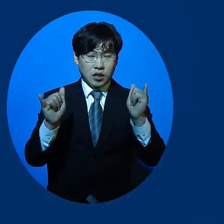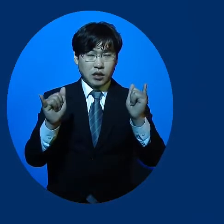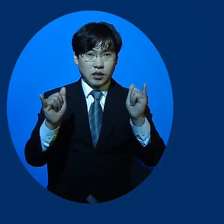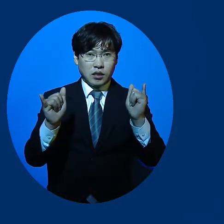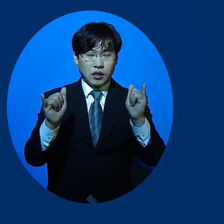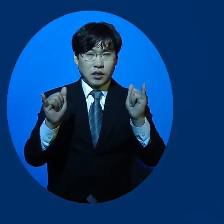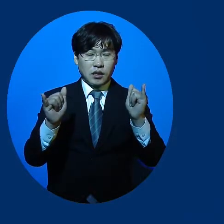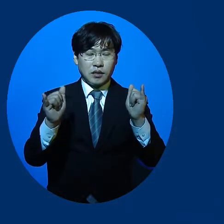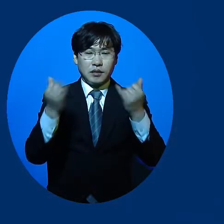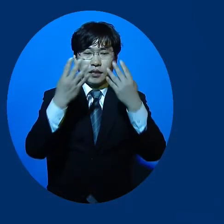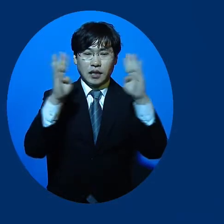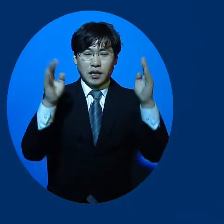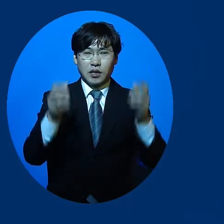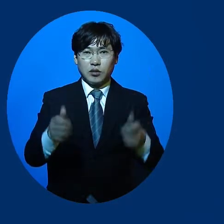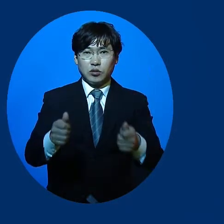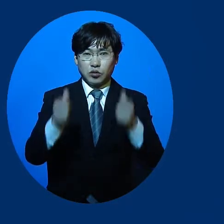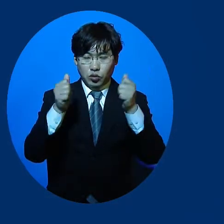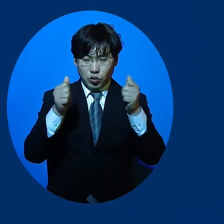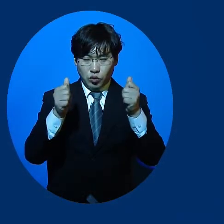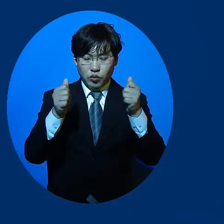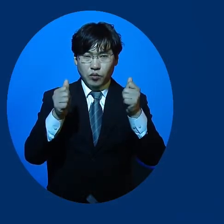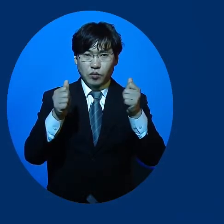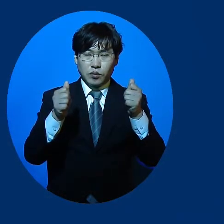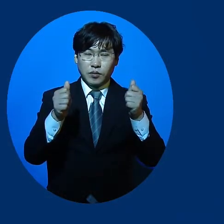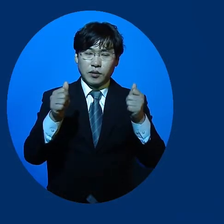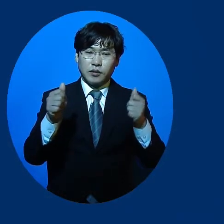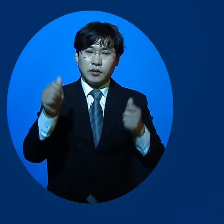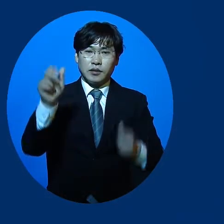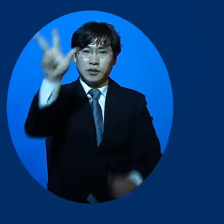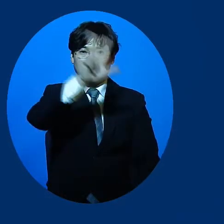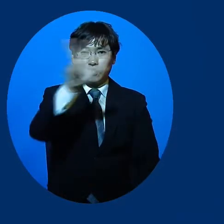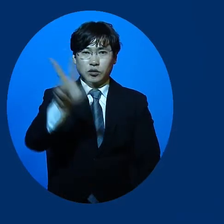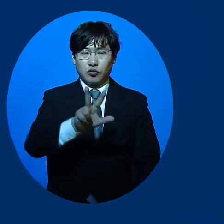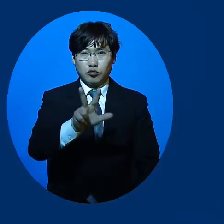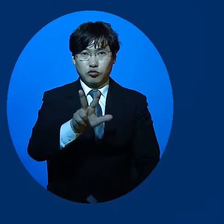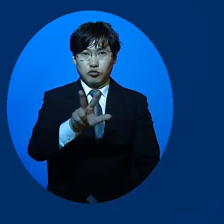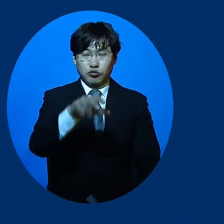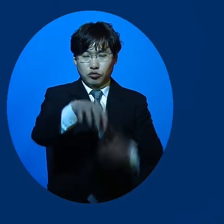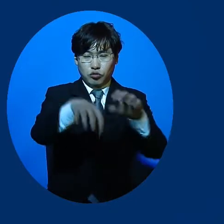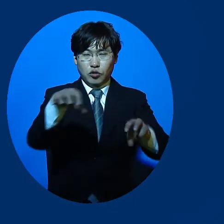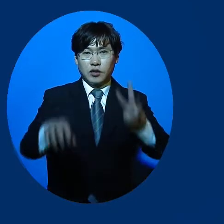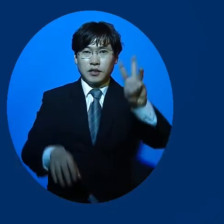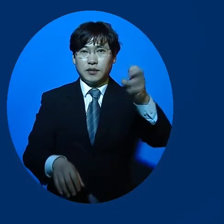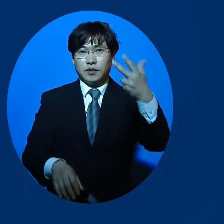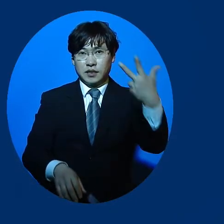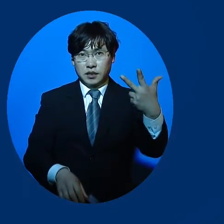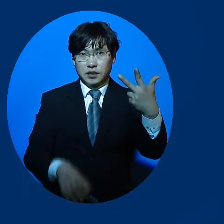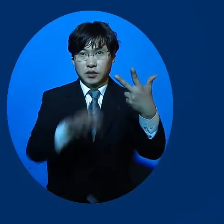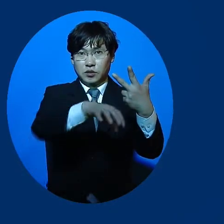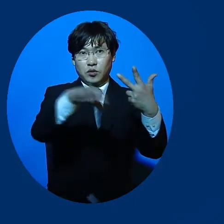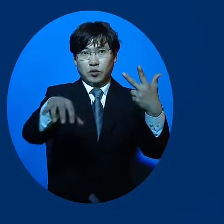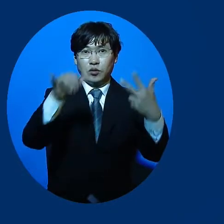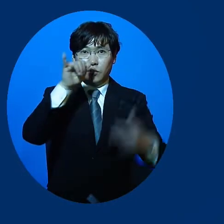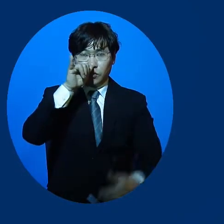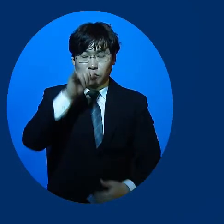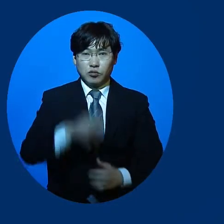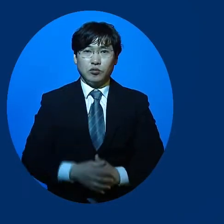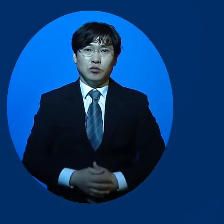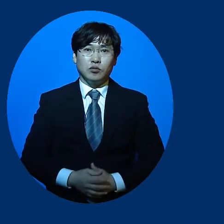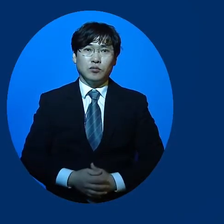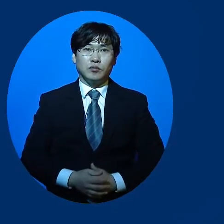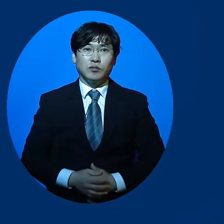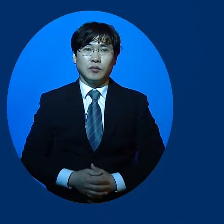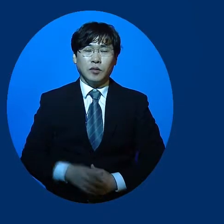있는 대학이 전국에 37곳입니다. 또 지자체별로